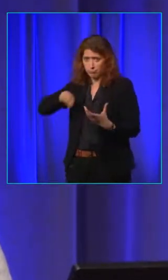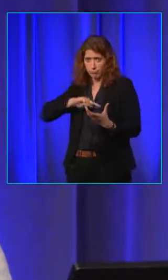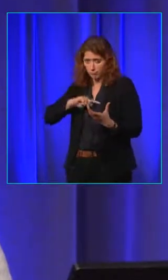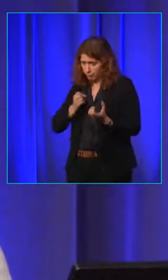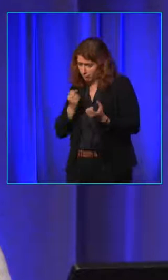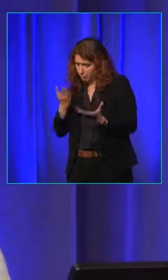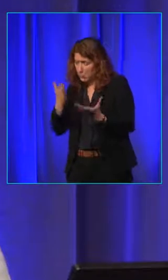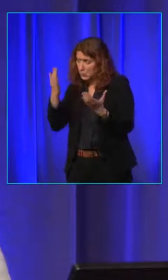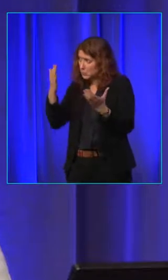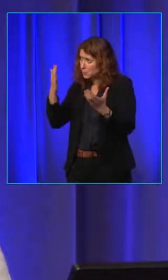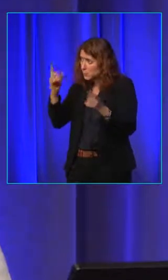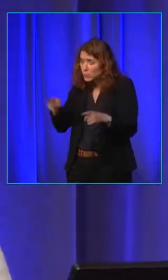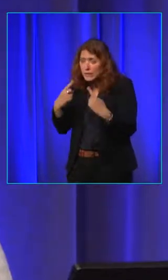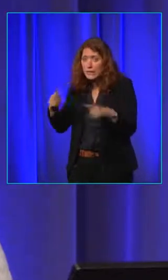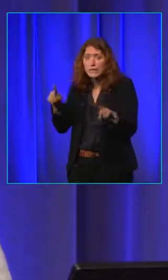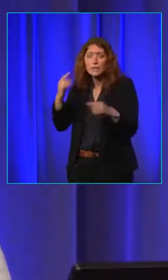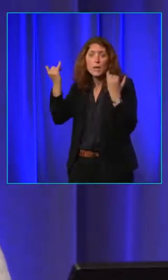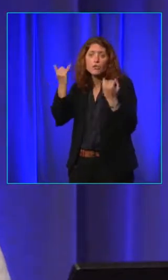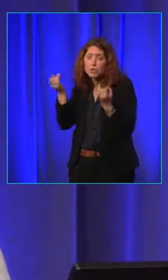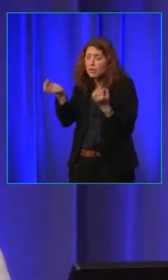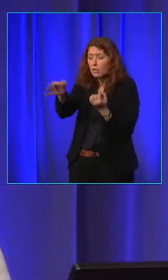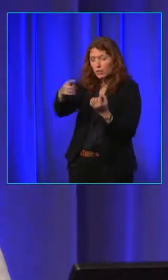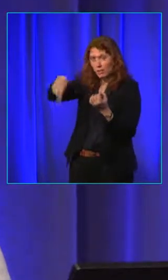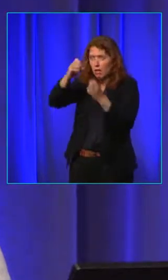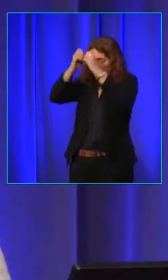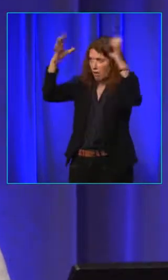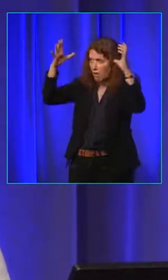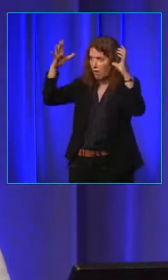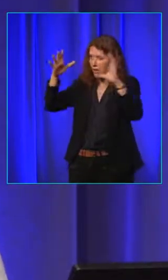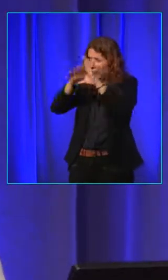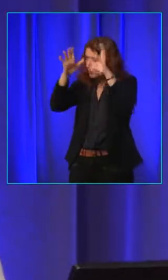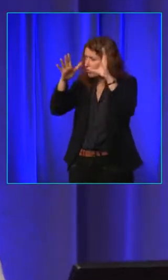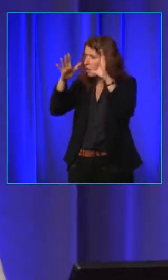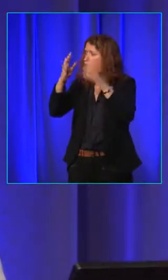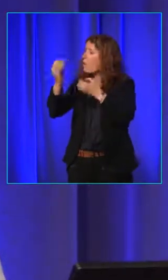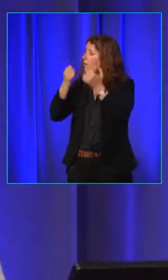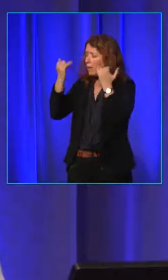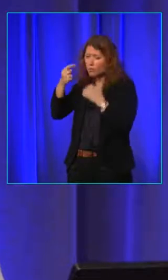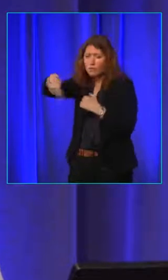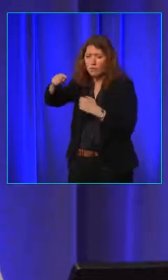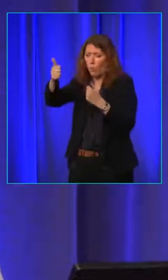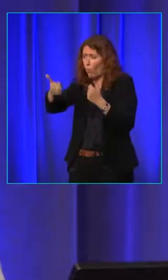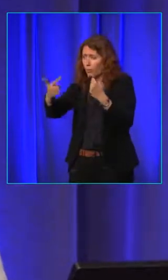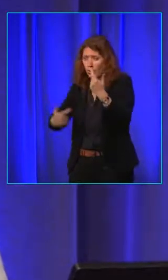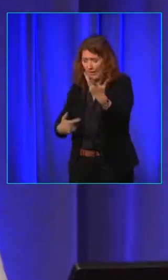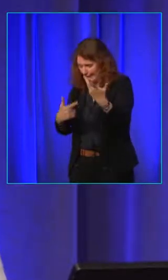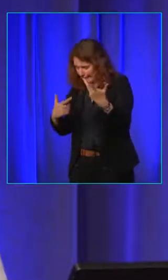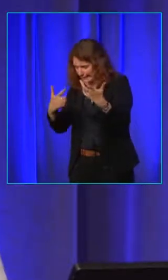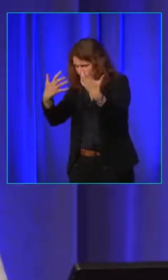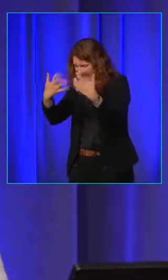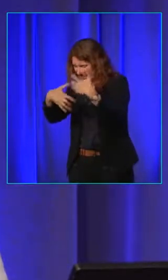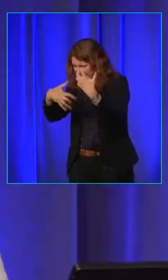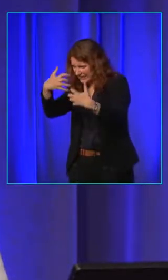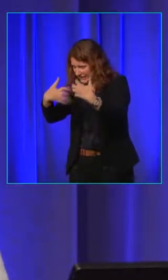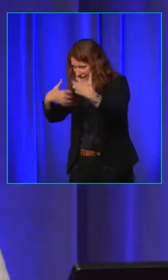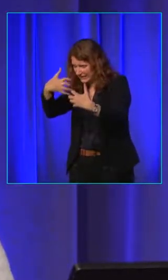l'imagerie en même temps. On peut leur demander de mimer. Ou pour les comptes, souvent, il y a des soucis dans les comptes, on peut leur demander de frapper dans les mains. Et on fait en